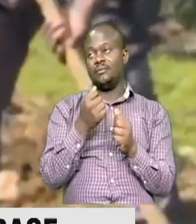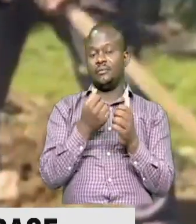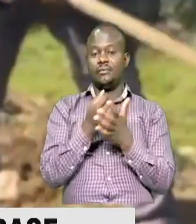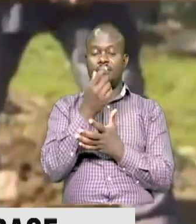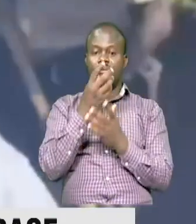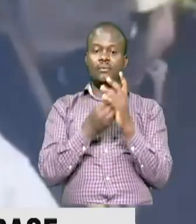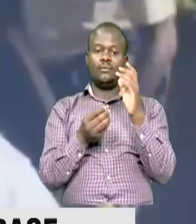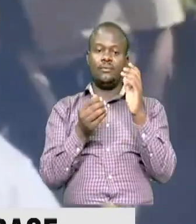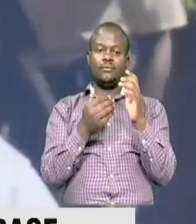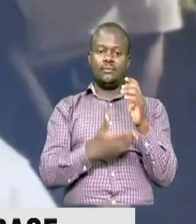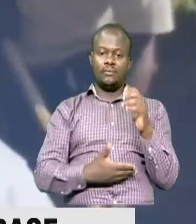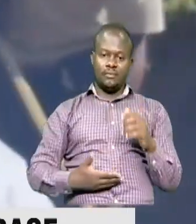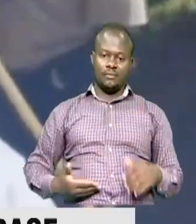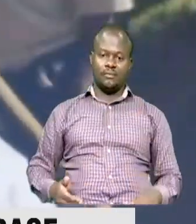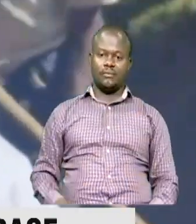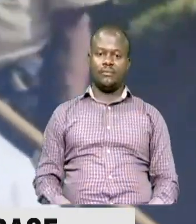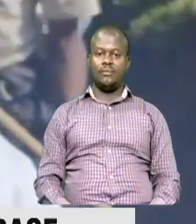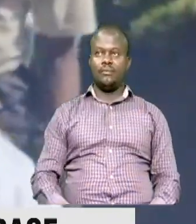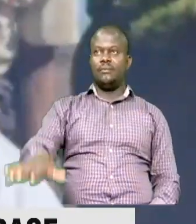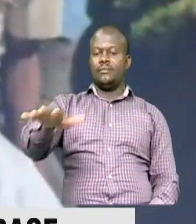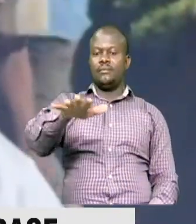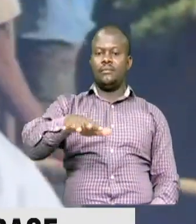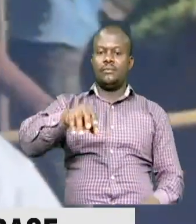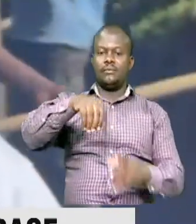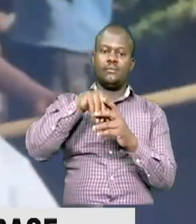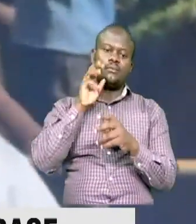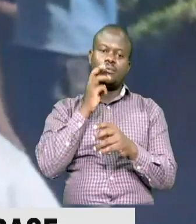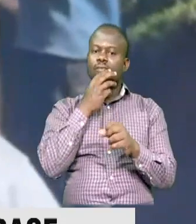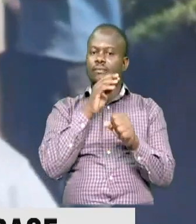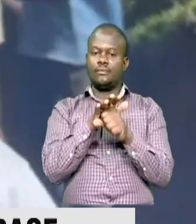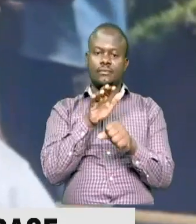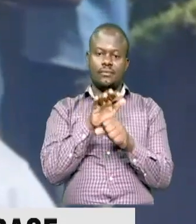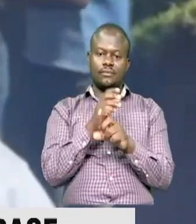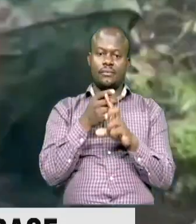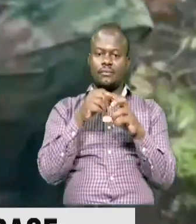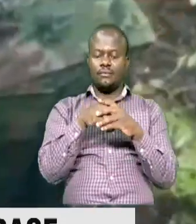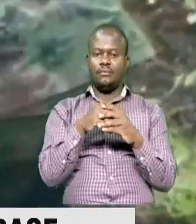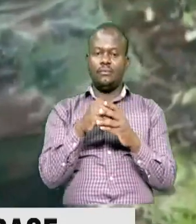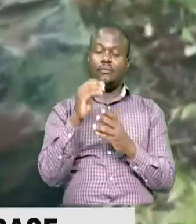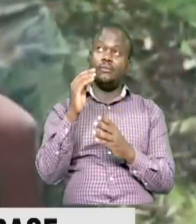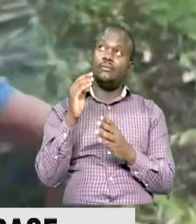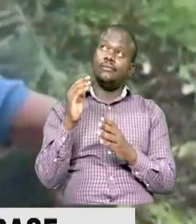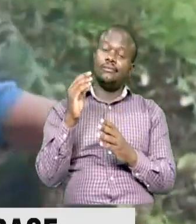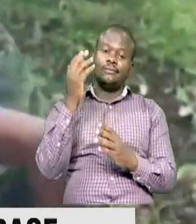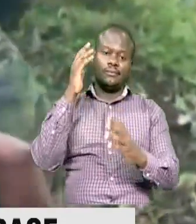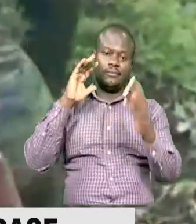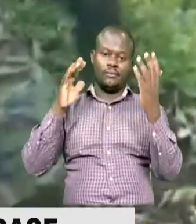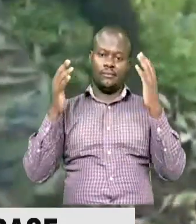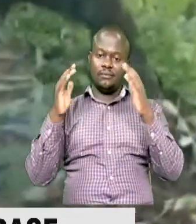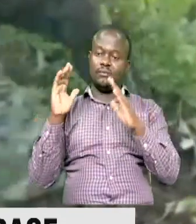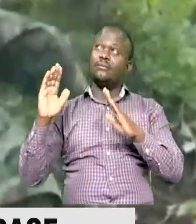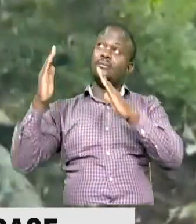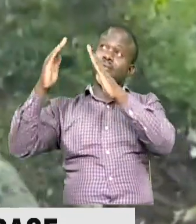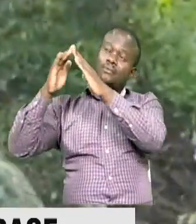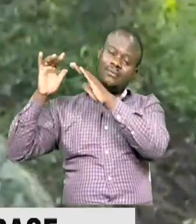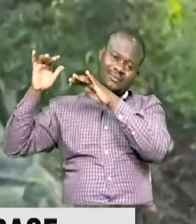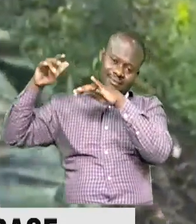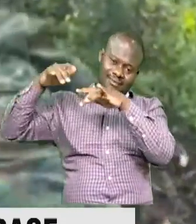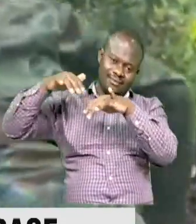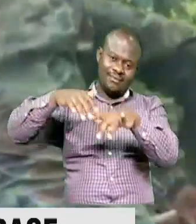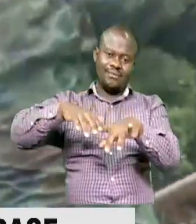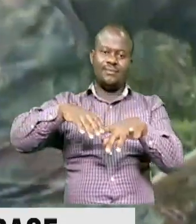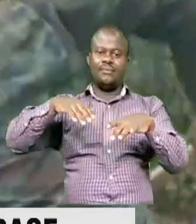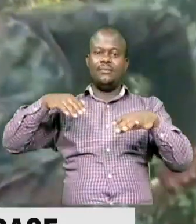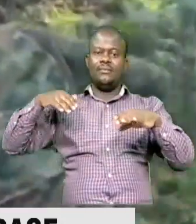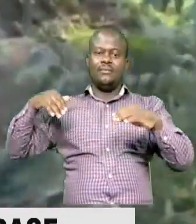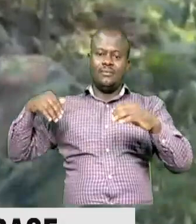aduteza n'inzara. Iki ni icyuzi kimanukamo amazi menshi avuye mu Birunga, akaza ari menshi cyane ku buryo akubita kiriya